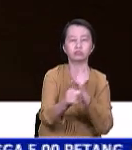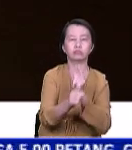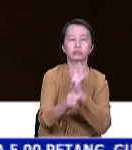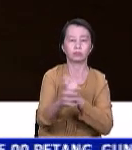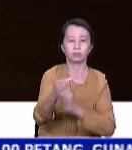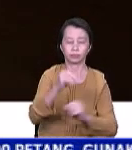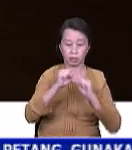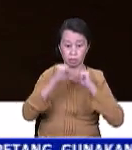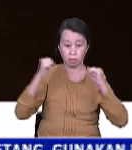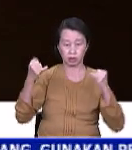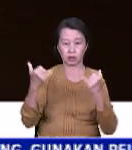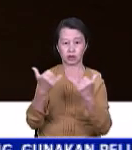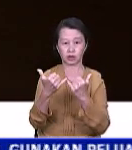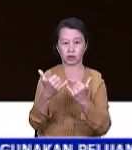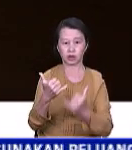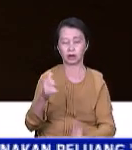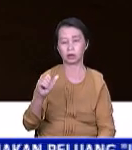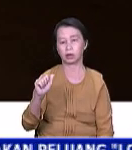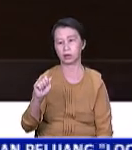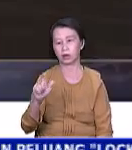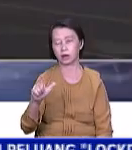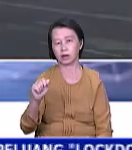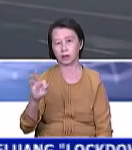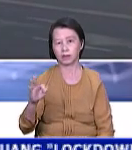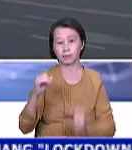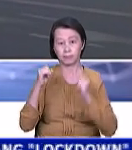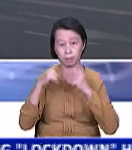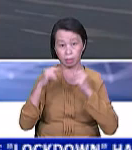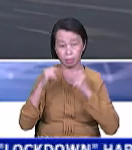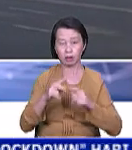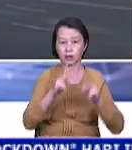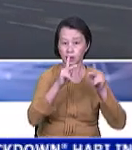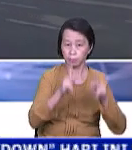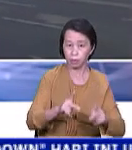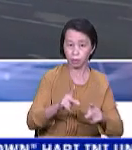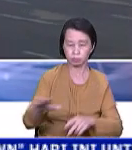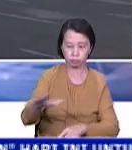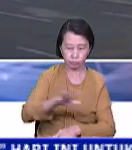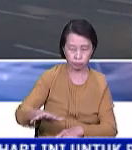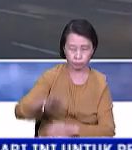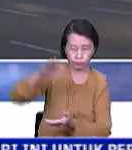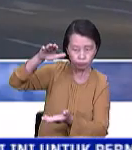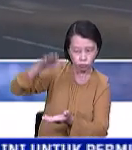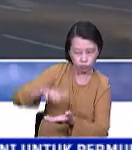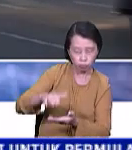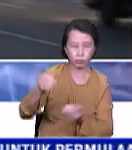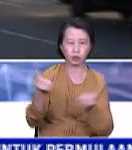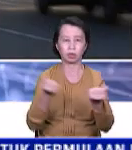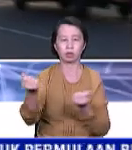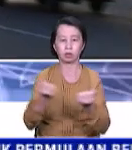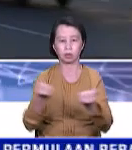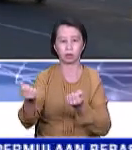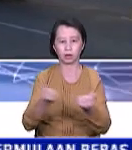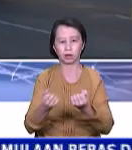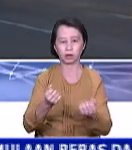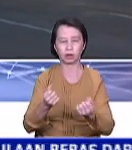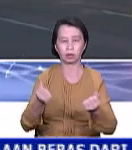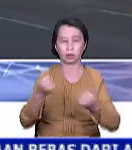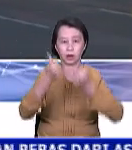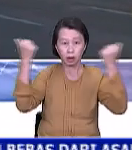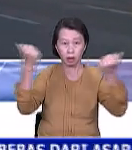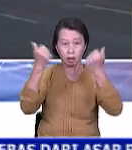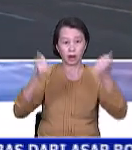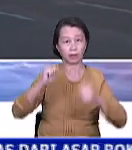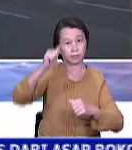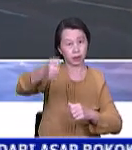Selain itu, syarikat konsesi Ani Berhad juga memaklumkan pihaknya menjangkakan penurunan jumlah kenderaan sepanjang Aidiladha